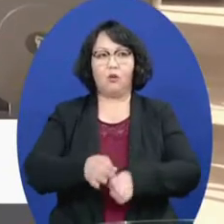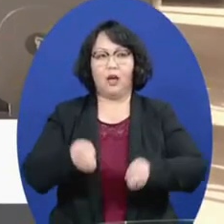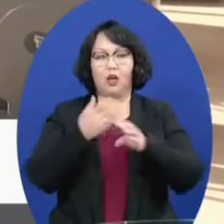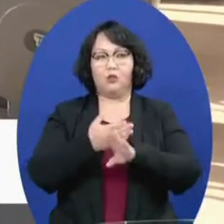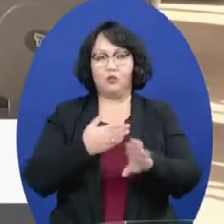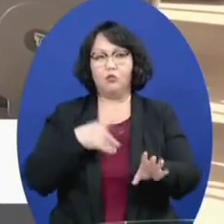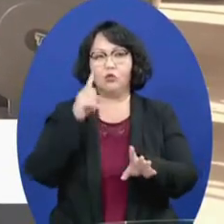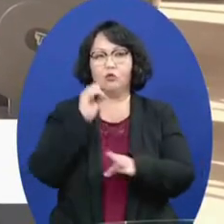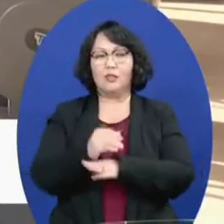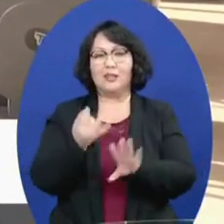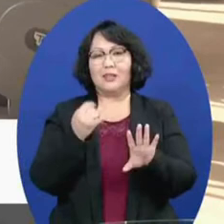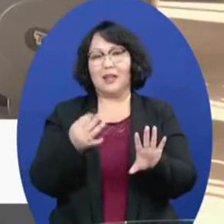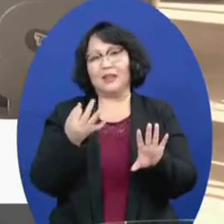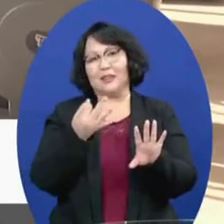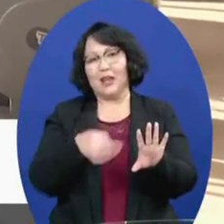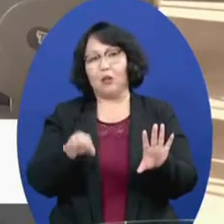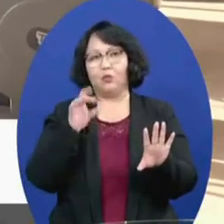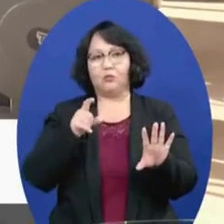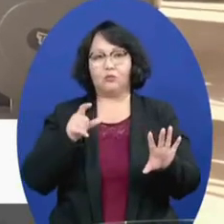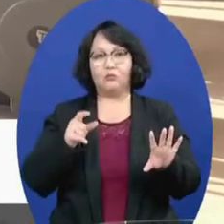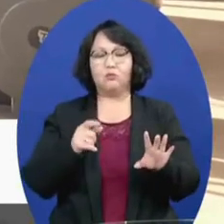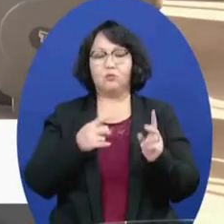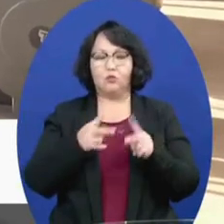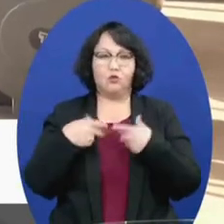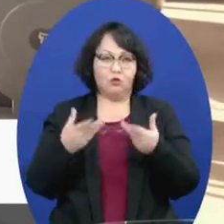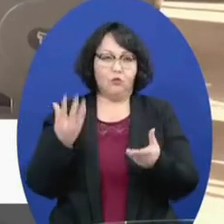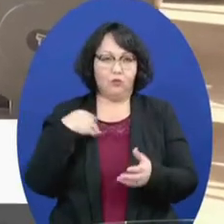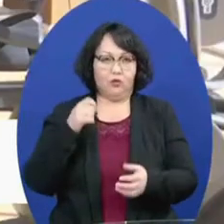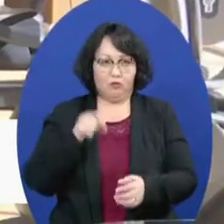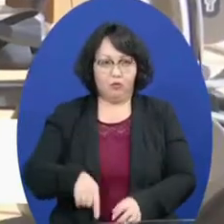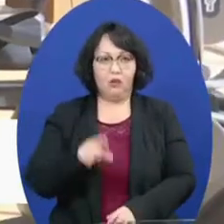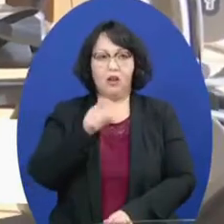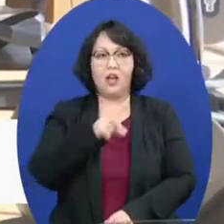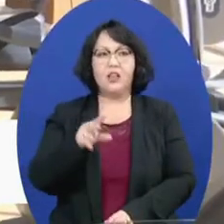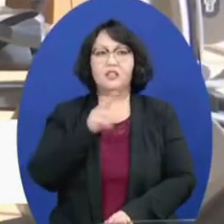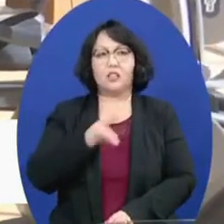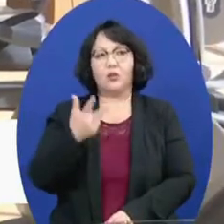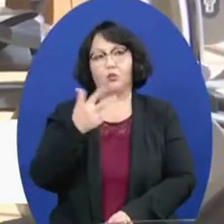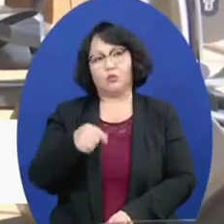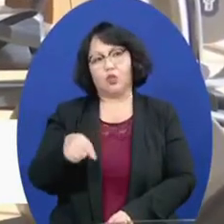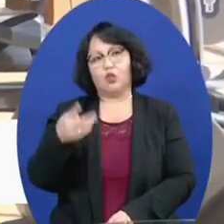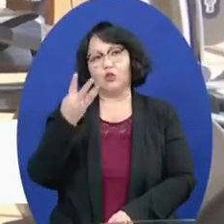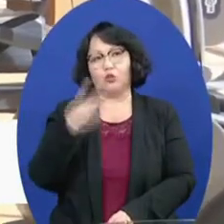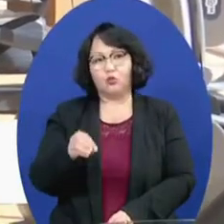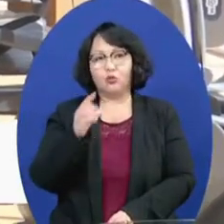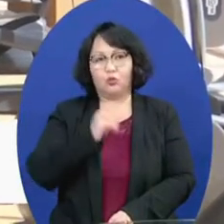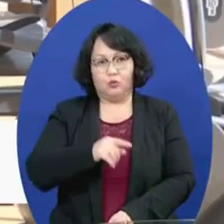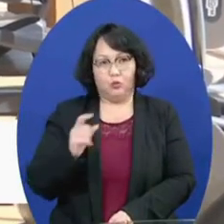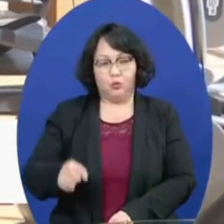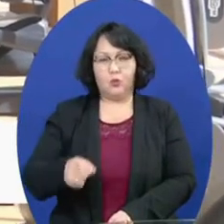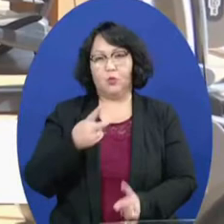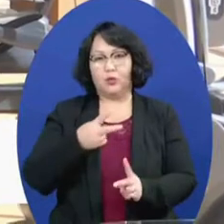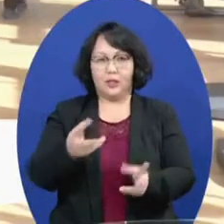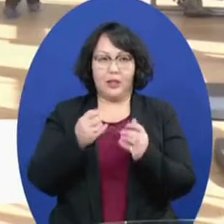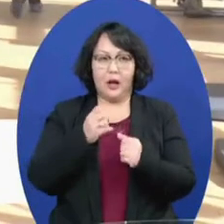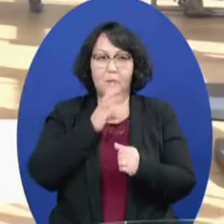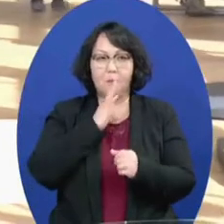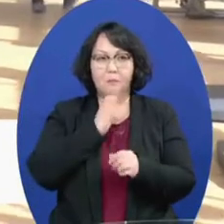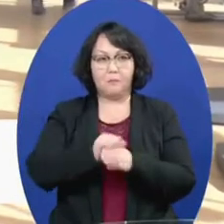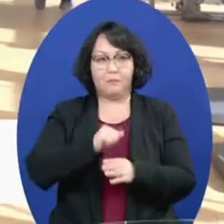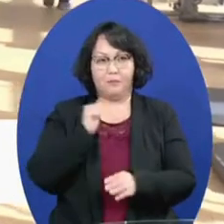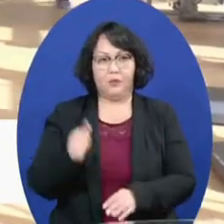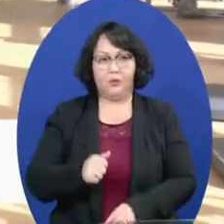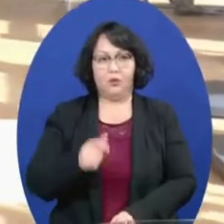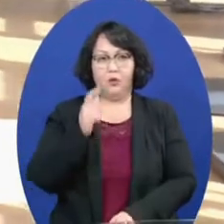өдөртөө 70-80 хүнд үйлчилдэг байсан. Харин өнөөдрөөс өдөртөө ээлжээр 30-40 үйлчлүүлэгч хүлэн авахар бэлтгэлээ хангажээ.